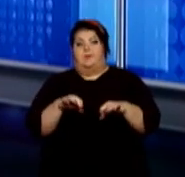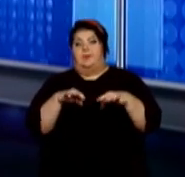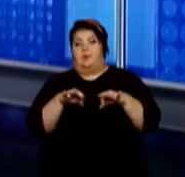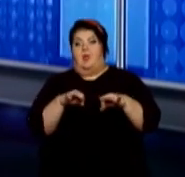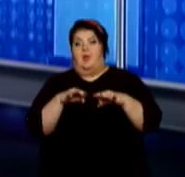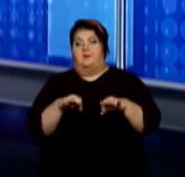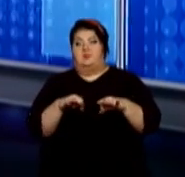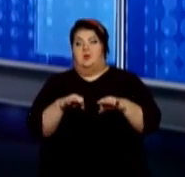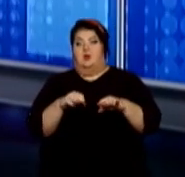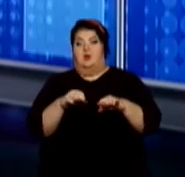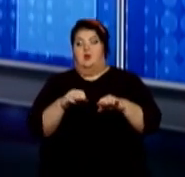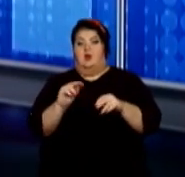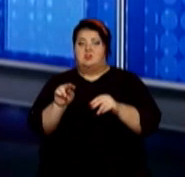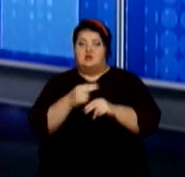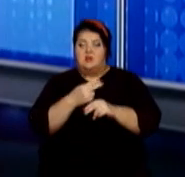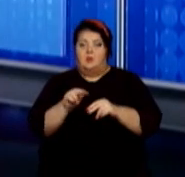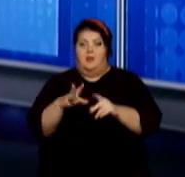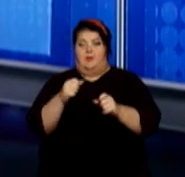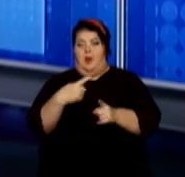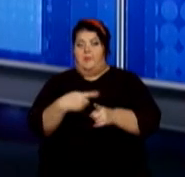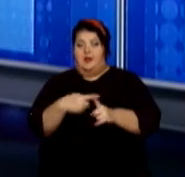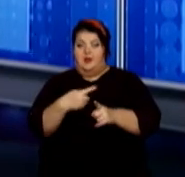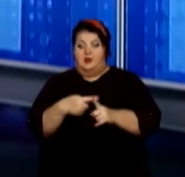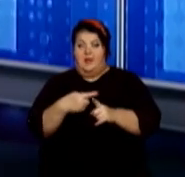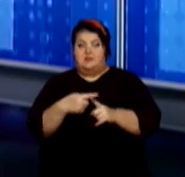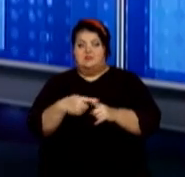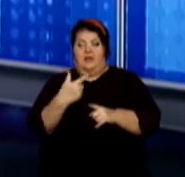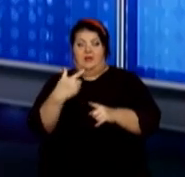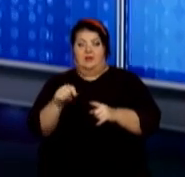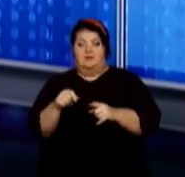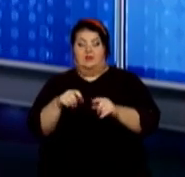з шиномонтажа і взагалі на перехрестях, де